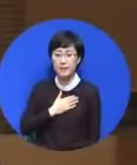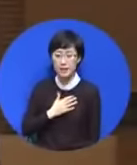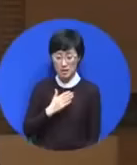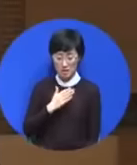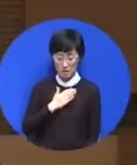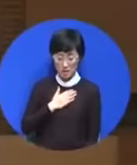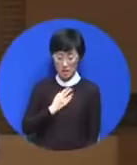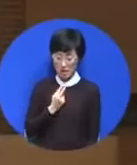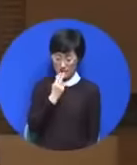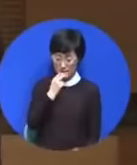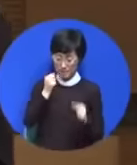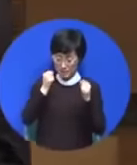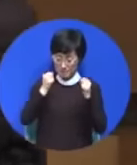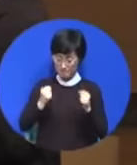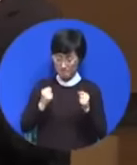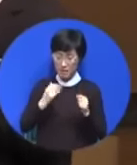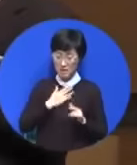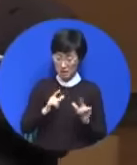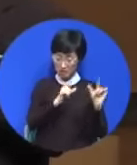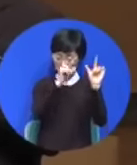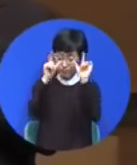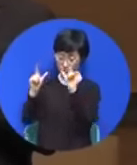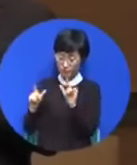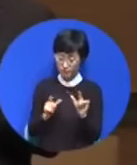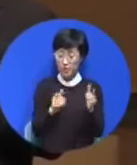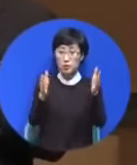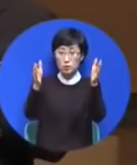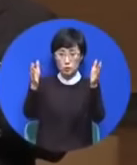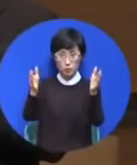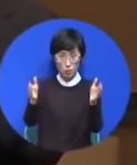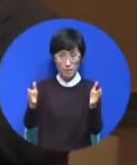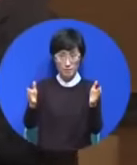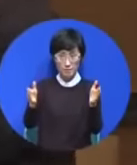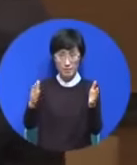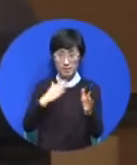동안에 하나님의 나라를